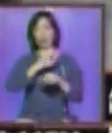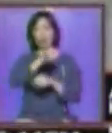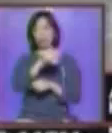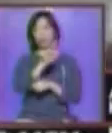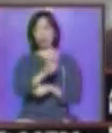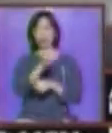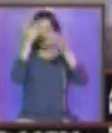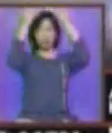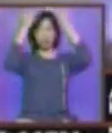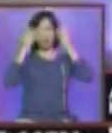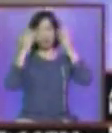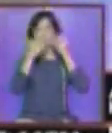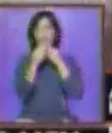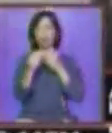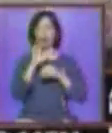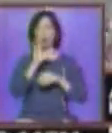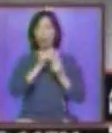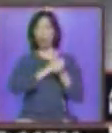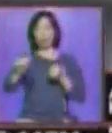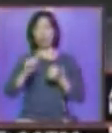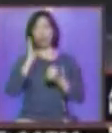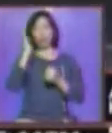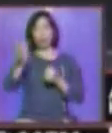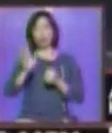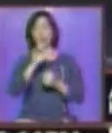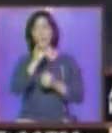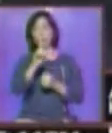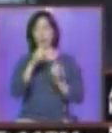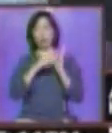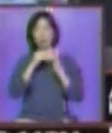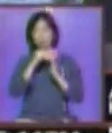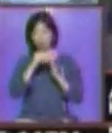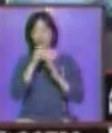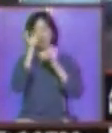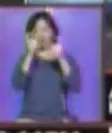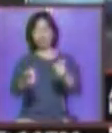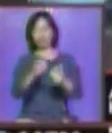World Philippines at ang mananalo, tumataging ting na 1 million pesos ang premyo